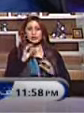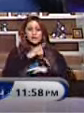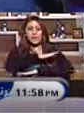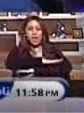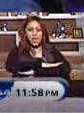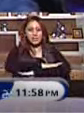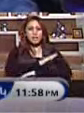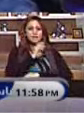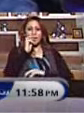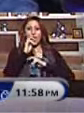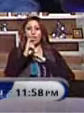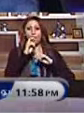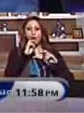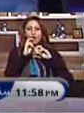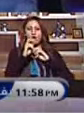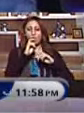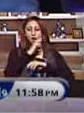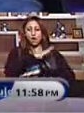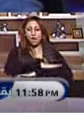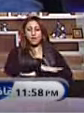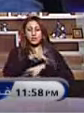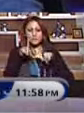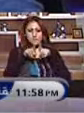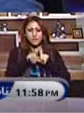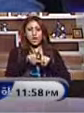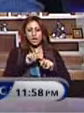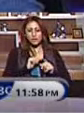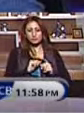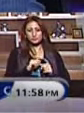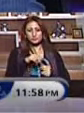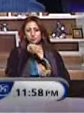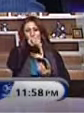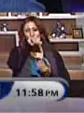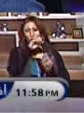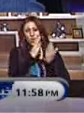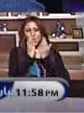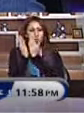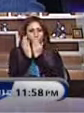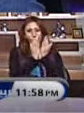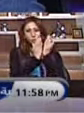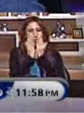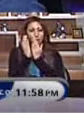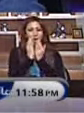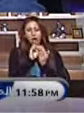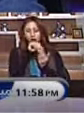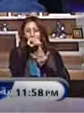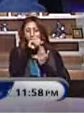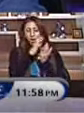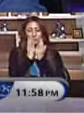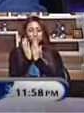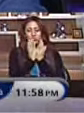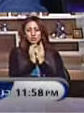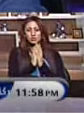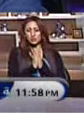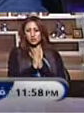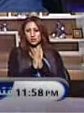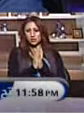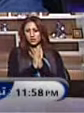كيف لك ان تتخيل في القران خلينا احنا عند البستان الخطير والعظيم الخطير يعني